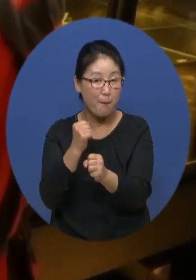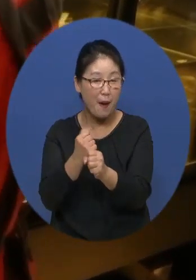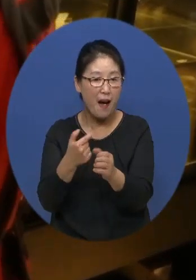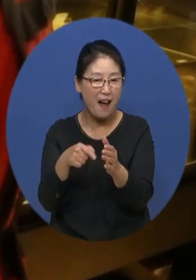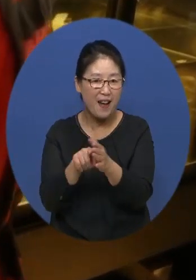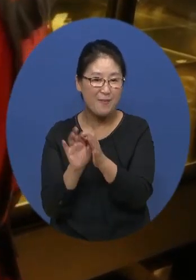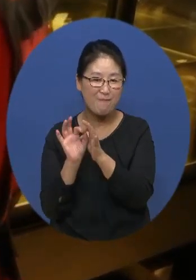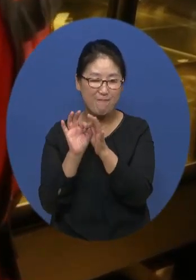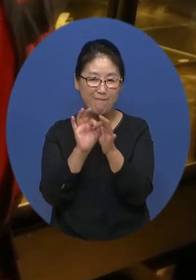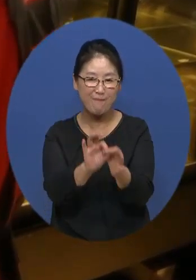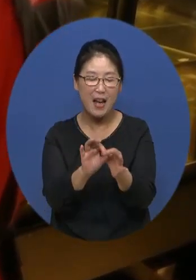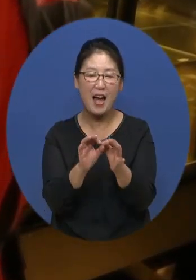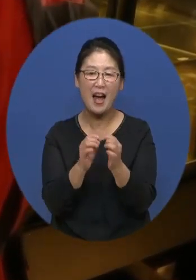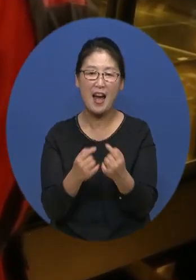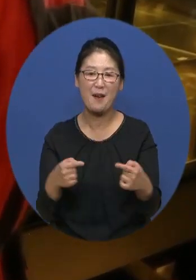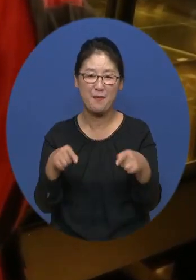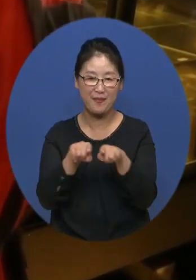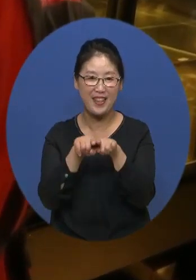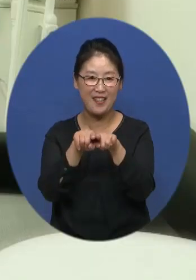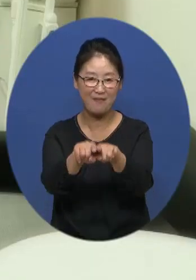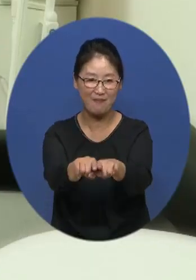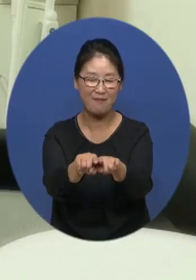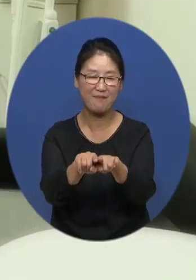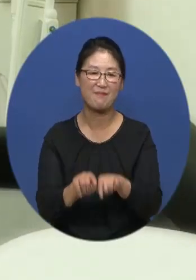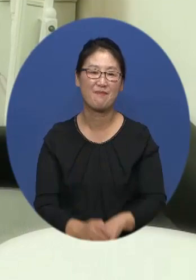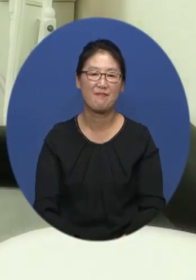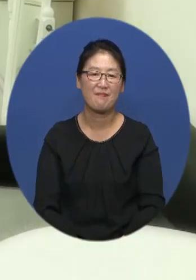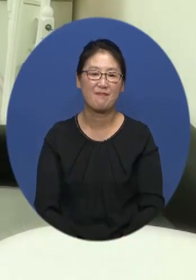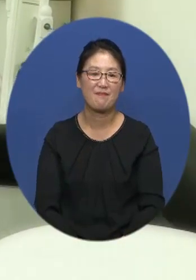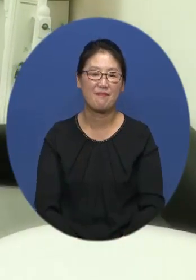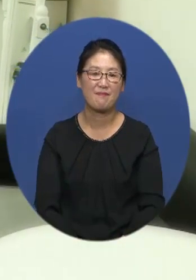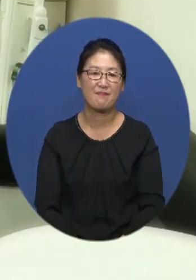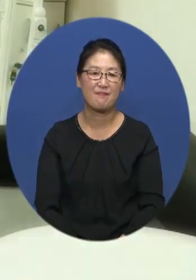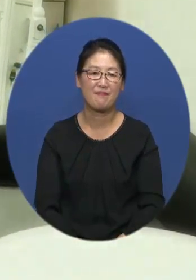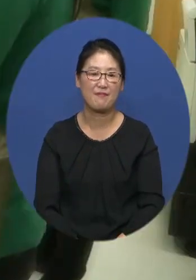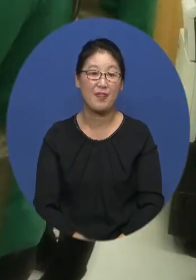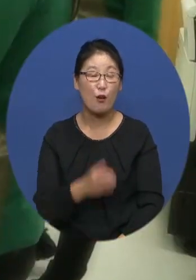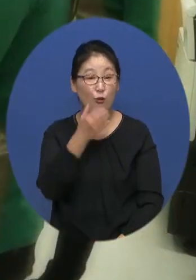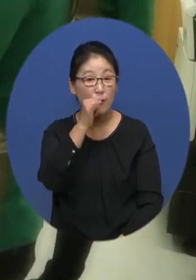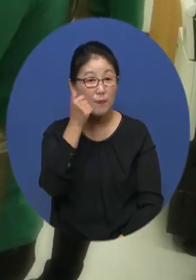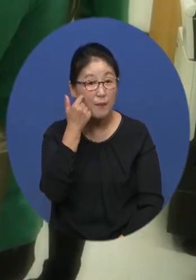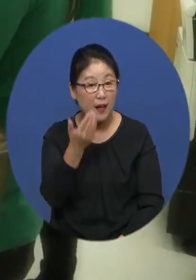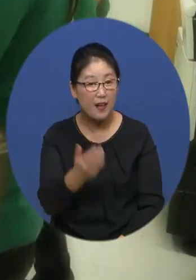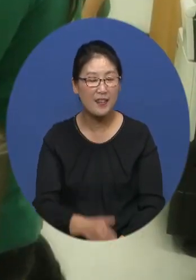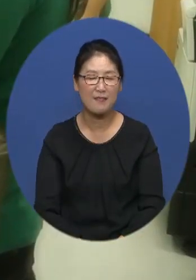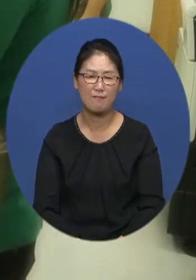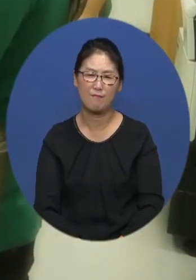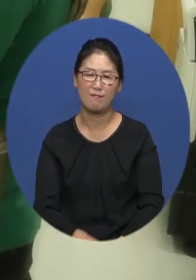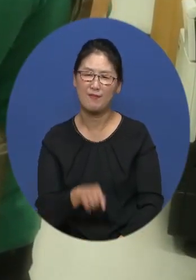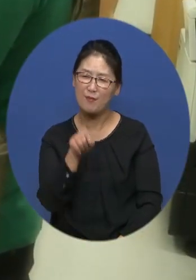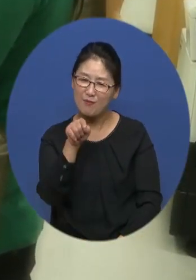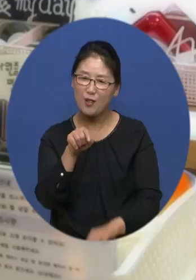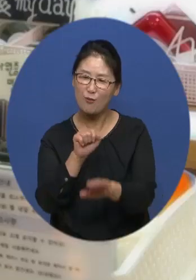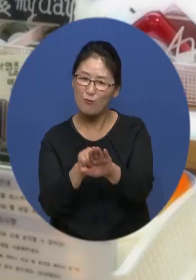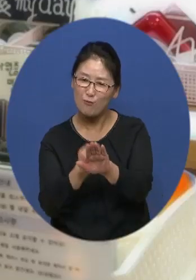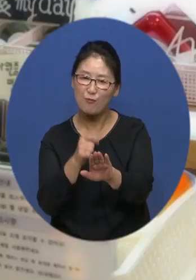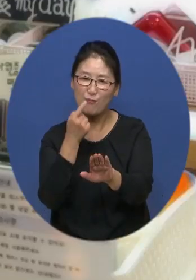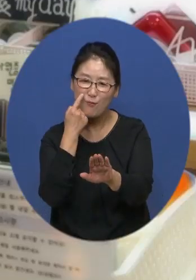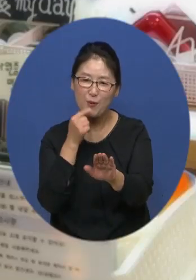오늘도 함께 웃고 함께 걸어나갈 것입니다. 꿈이 있으신가요? 그렇다면